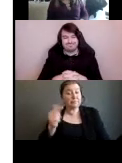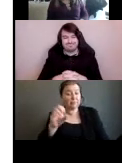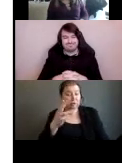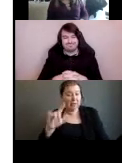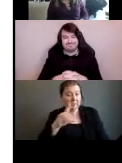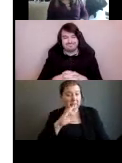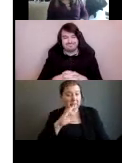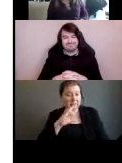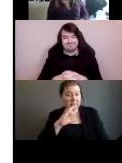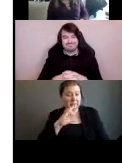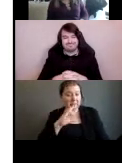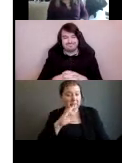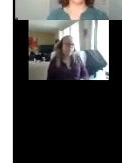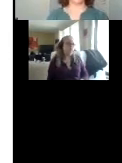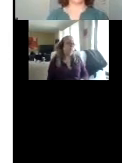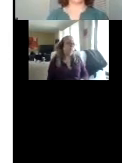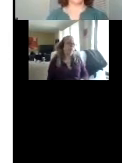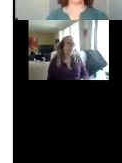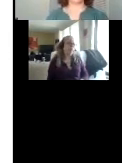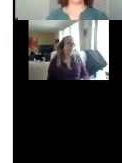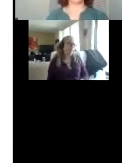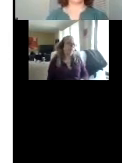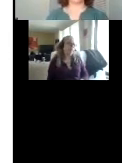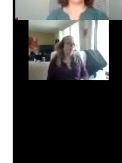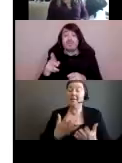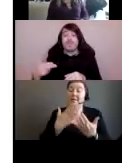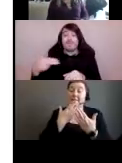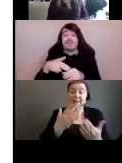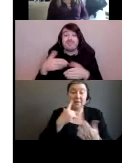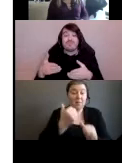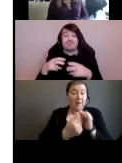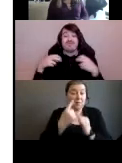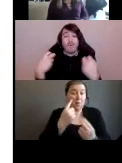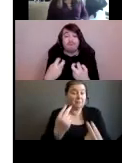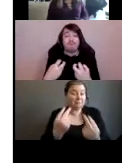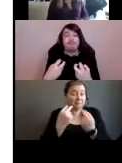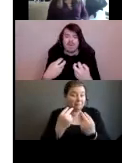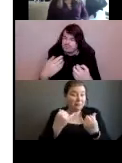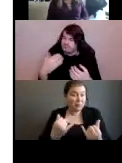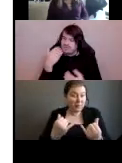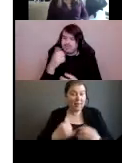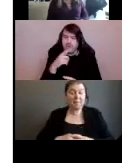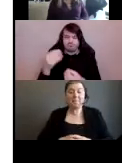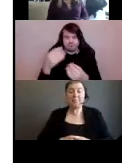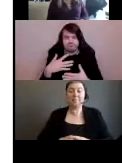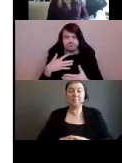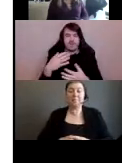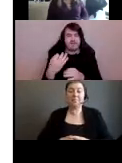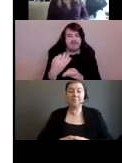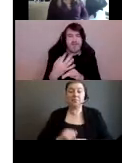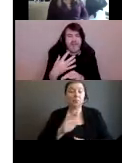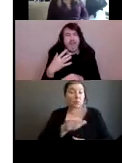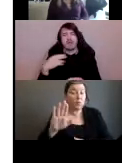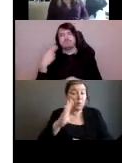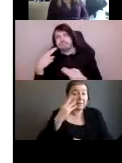Qui participent aujourd'hui à notre forum de nous faire part de leurs réflexions et de leurs expériences pour que nous puissions avancer